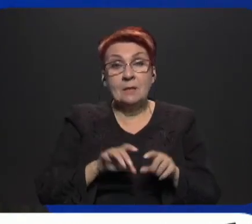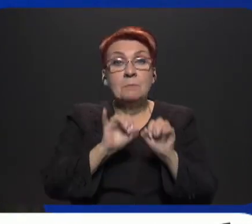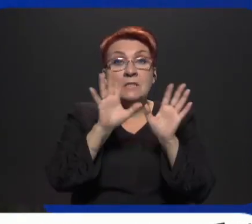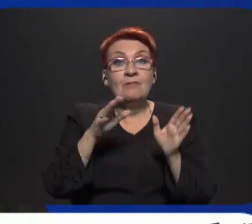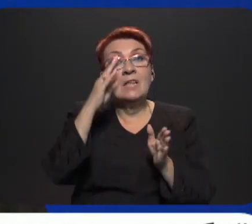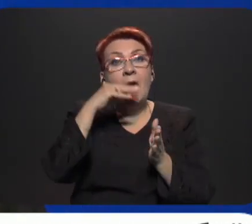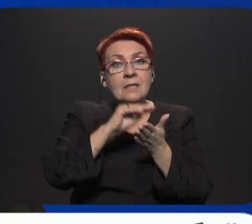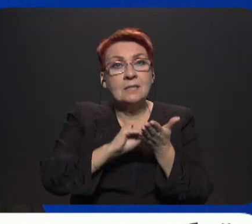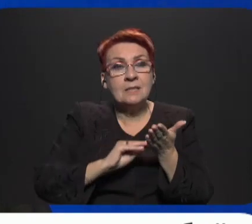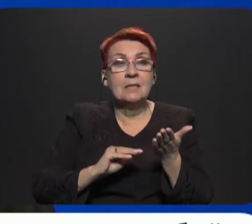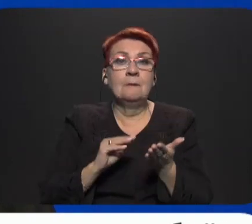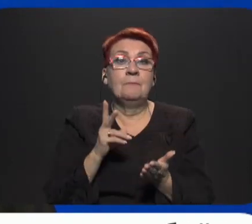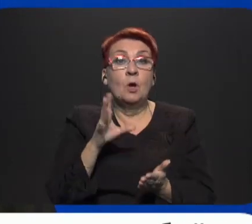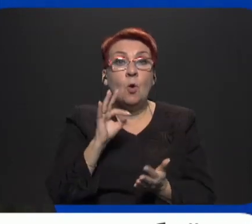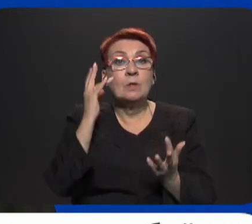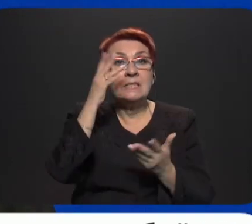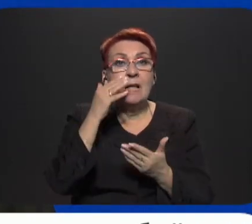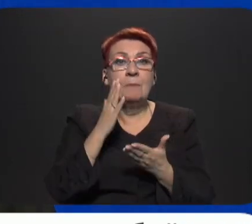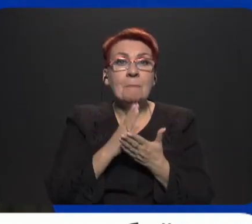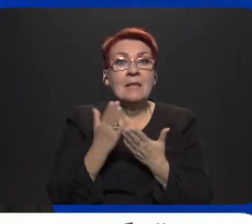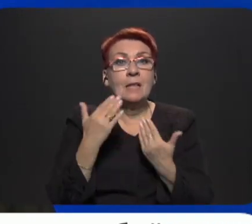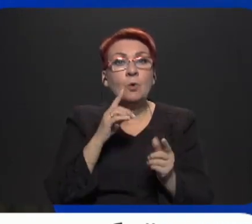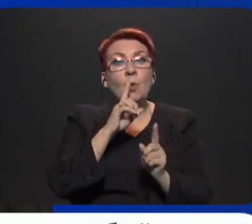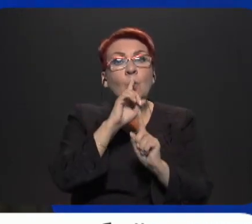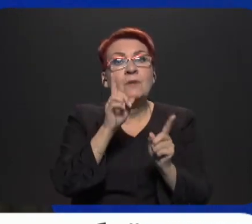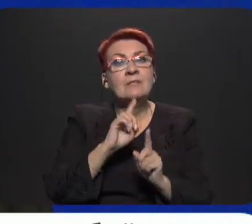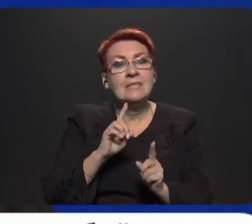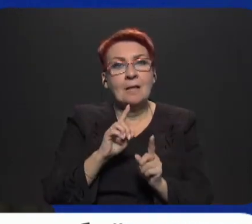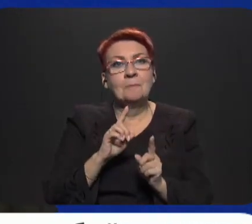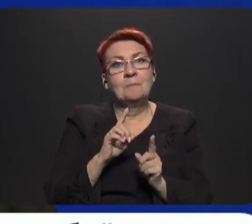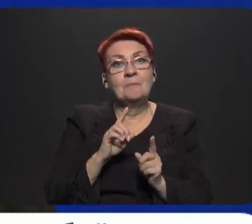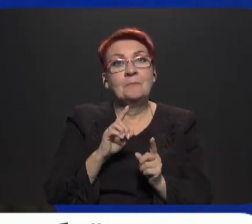святые отцы ко снам имеют такой универсальный рецепт.